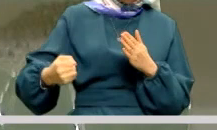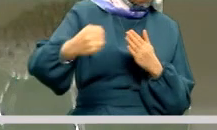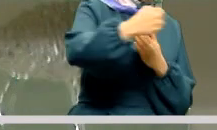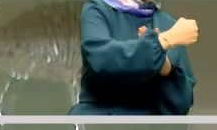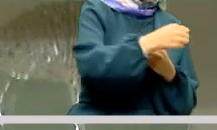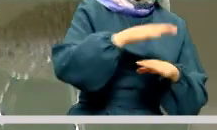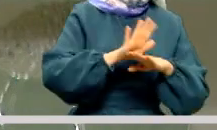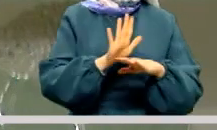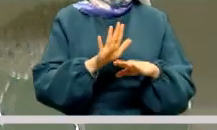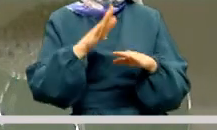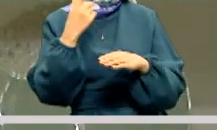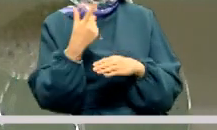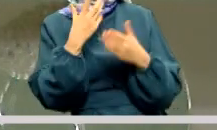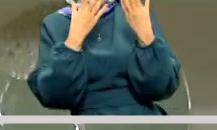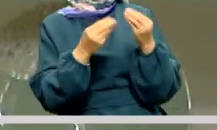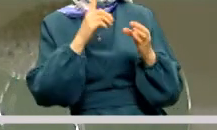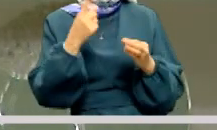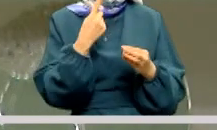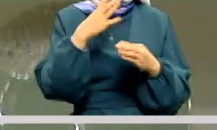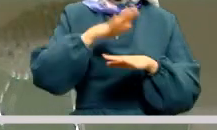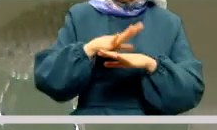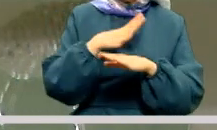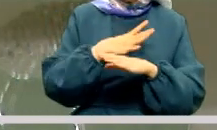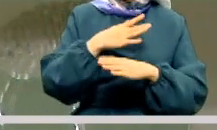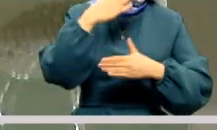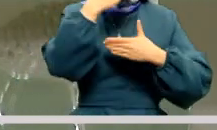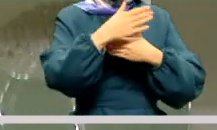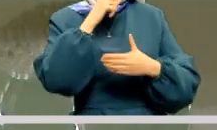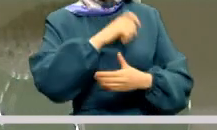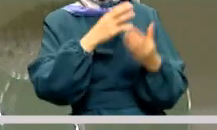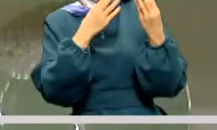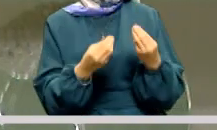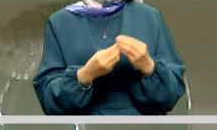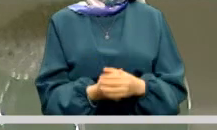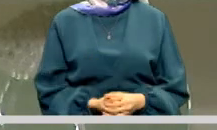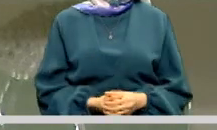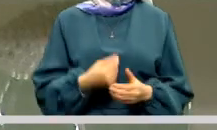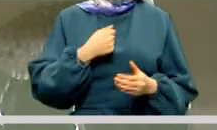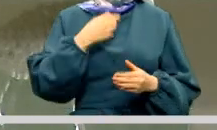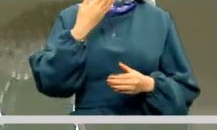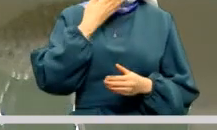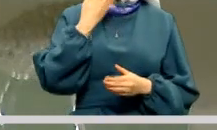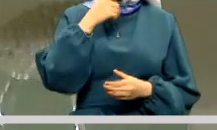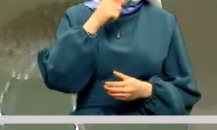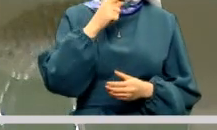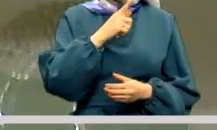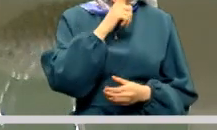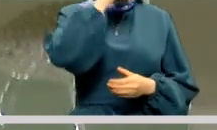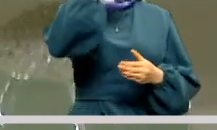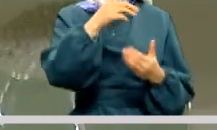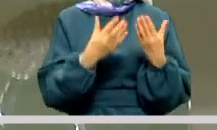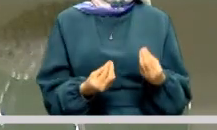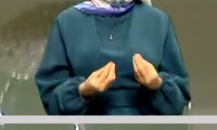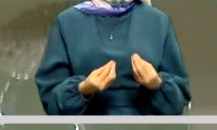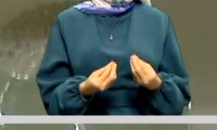yapmaması gereken bir şeyi yapabiliyor karşınızdaki hatalı olsa bile Hani dedik ki ben mesela o an bir sesimi yükseltebiliyorum bir